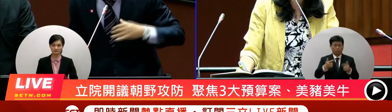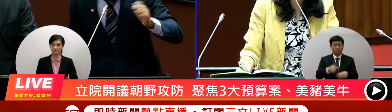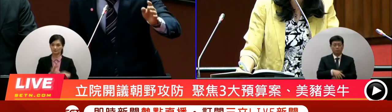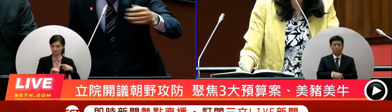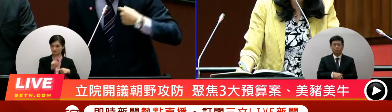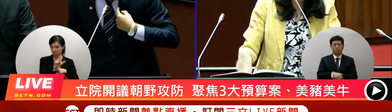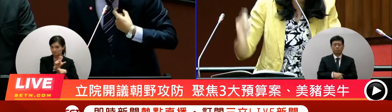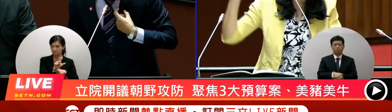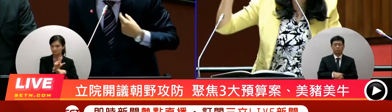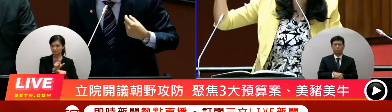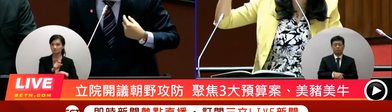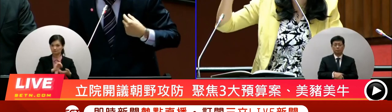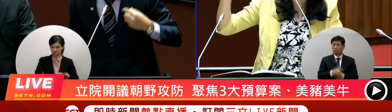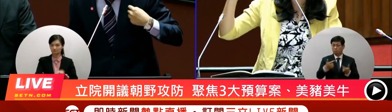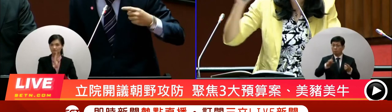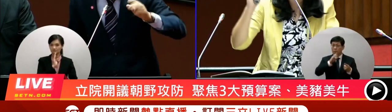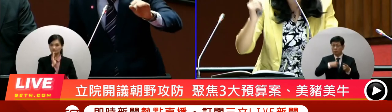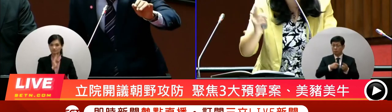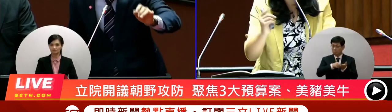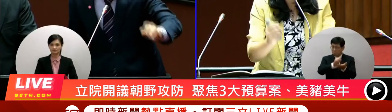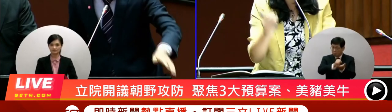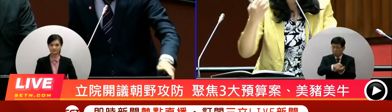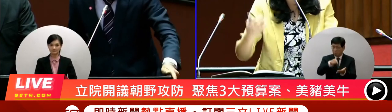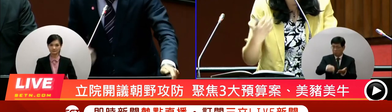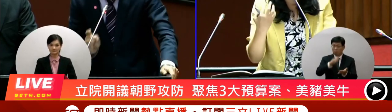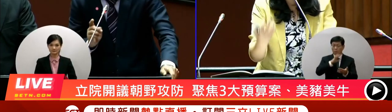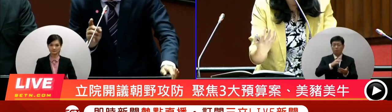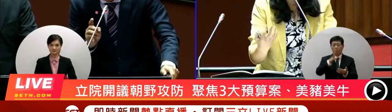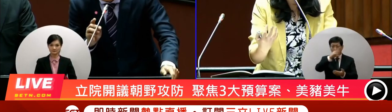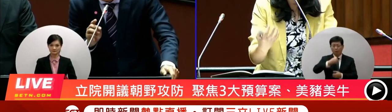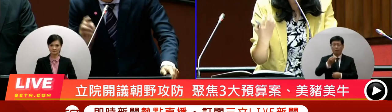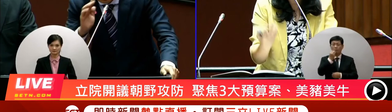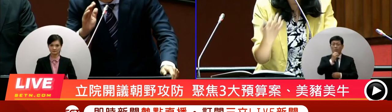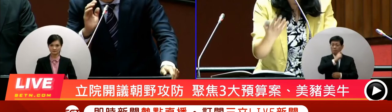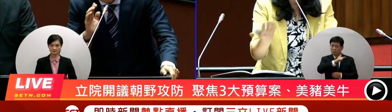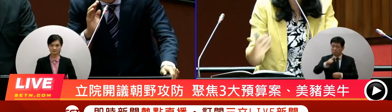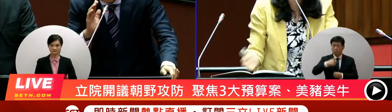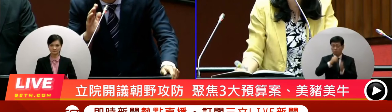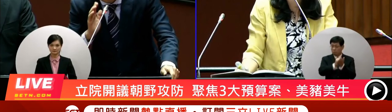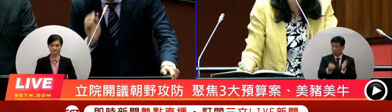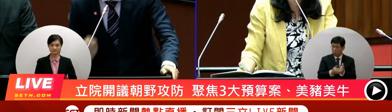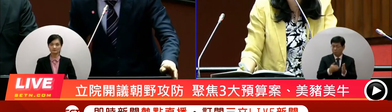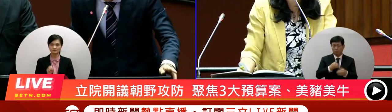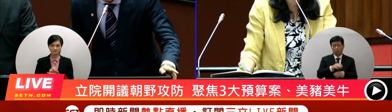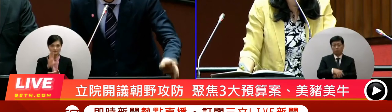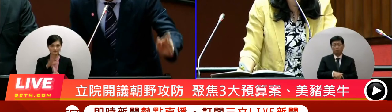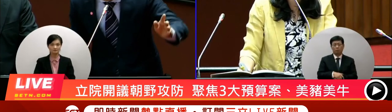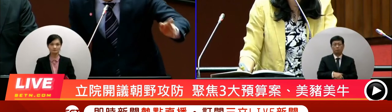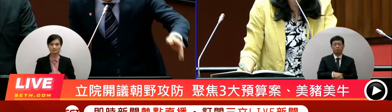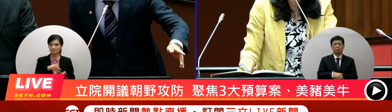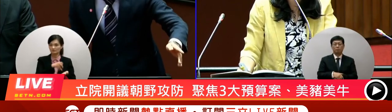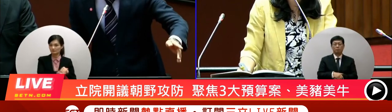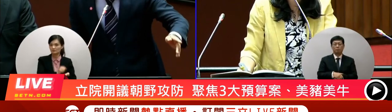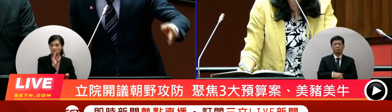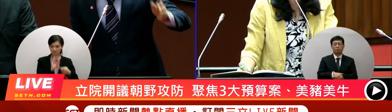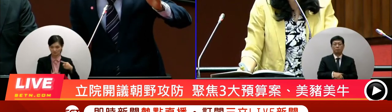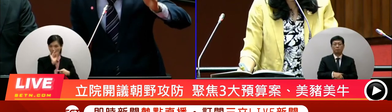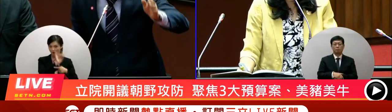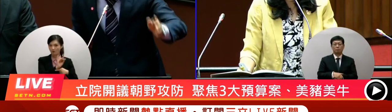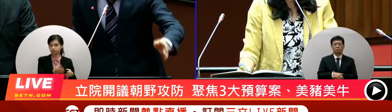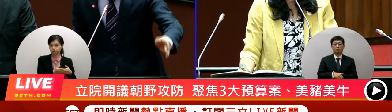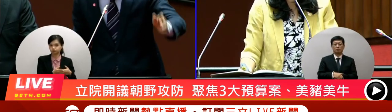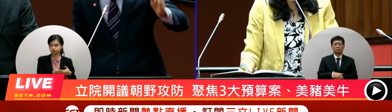60%。 对，我说的是登录这件事情，就是把食材登录嘛。那登录只有咱 各位报告，登录是100%要登录，每